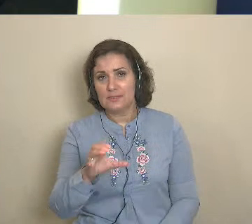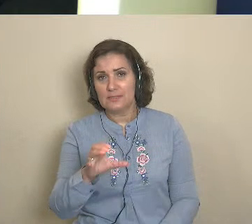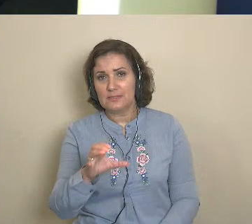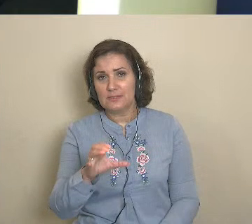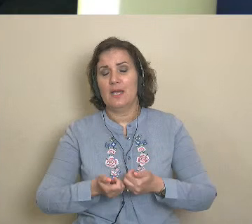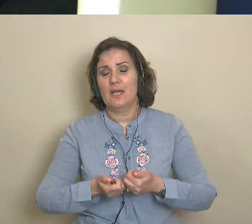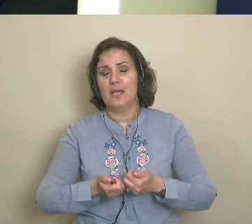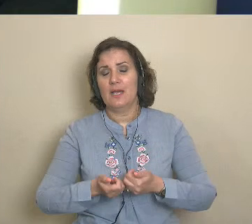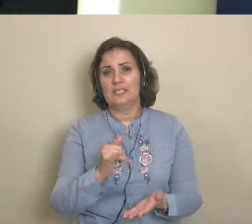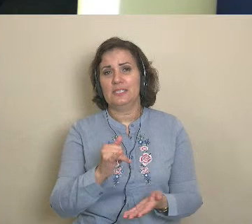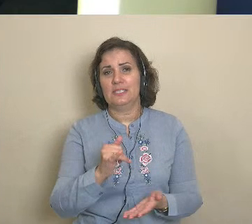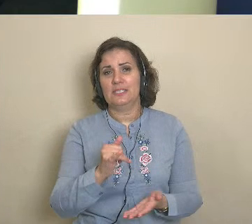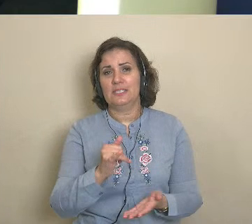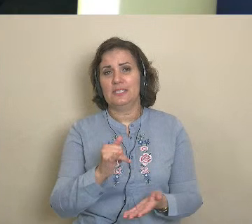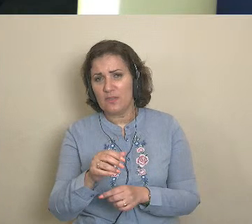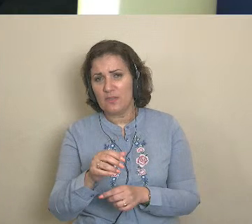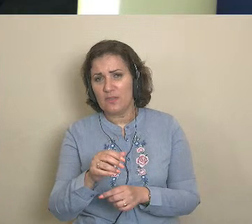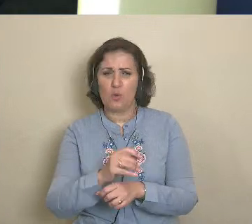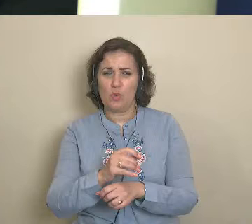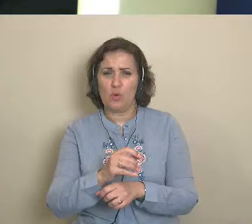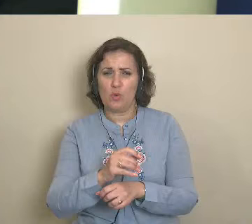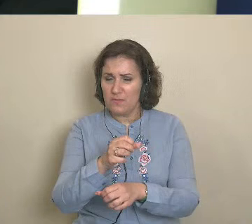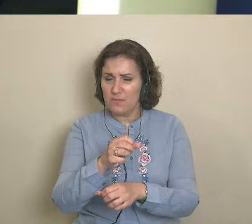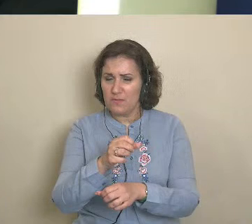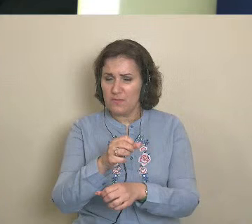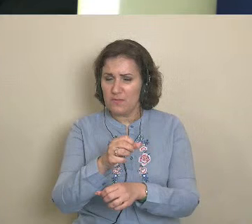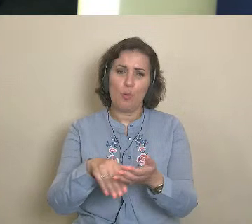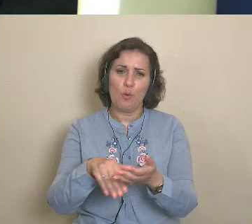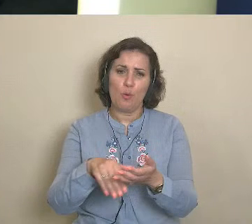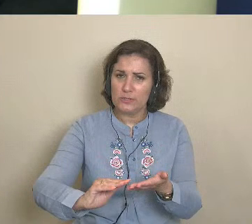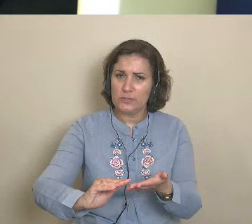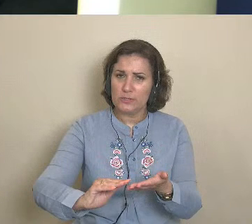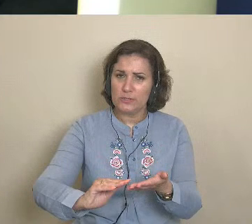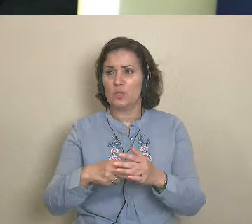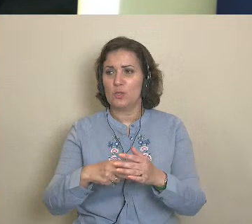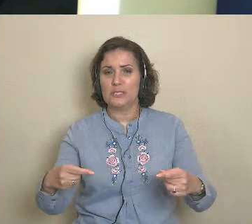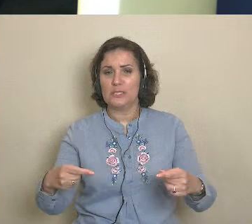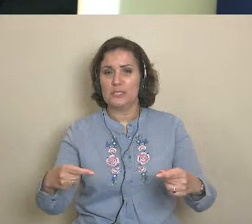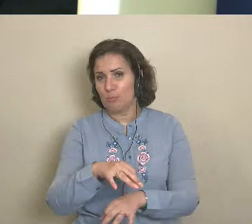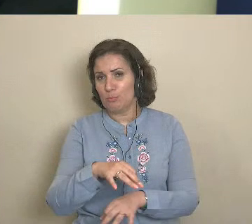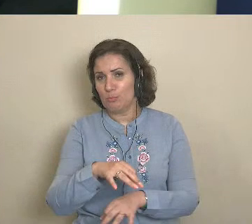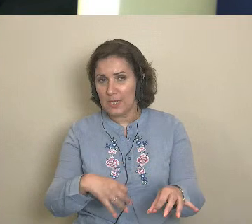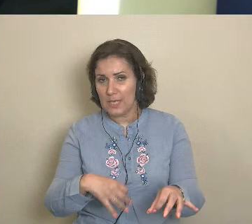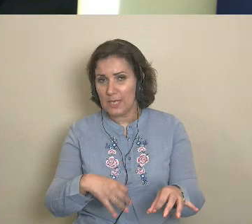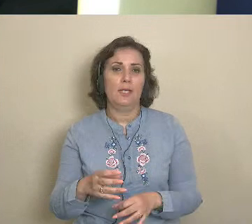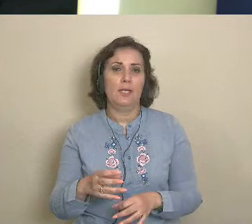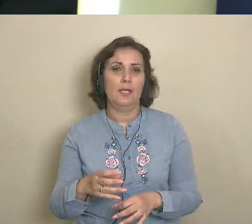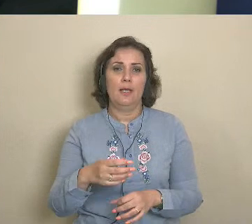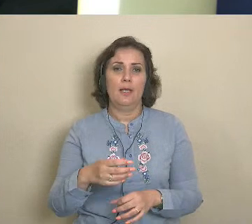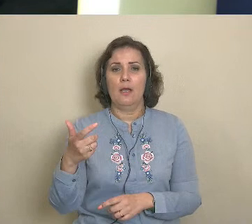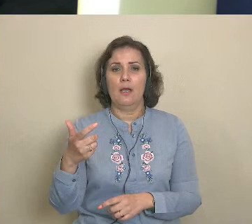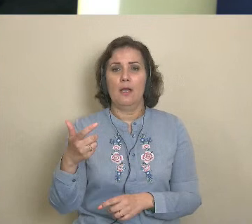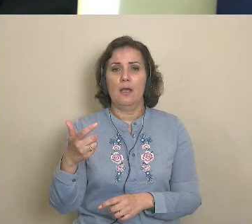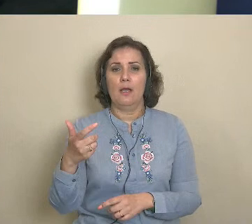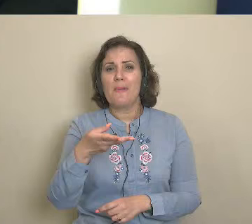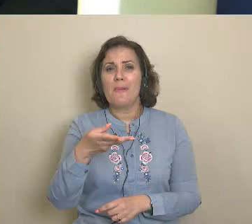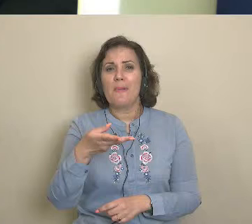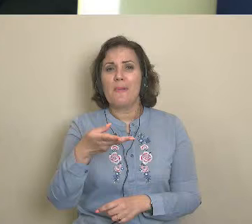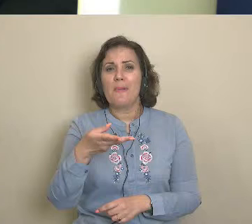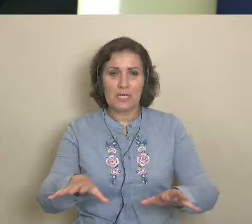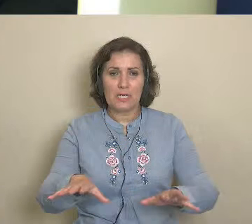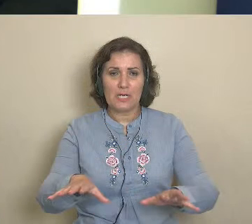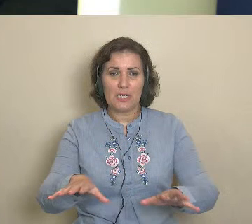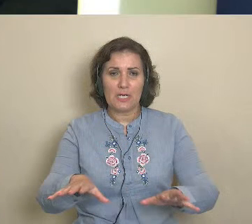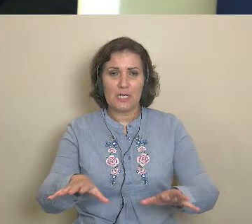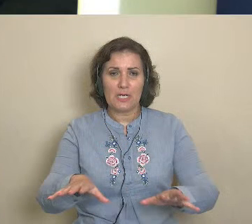ряд інфографік розроблено, посібників, плануються інші проекти, так, громадянська мережа опору